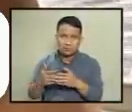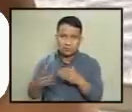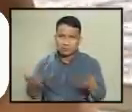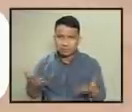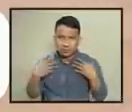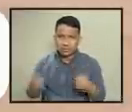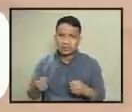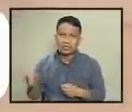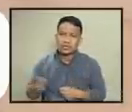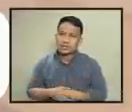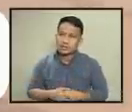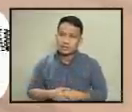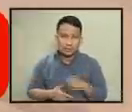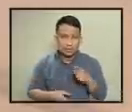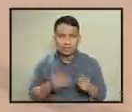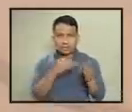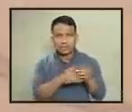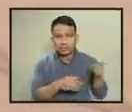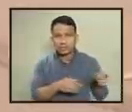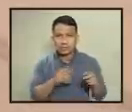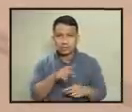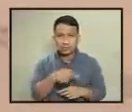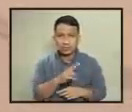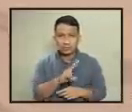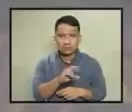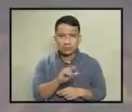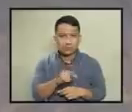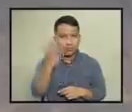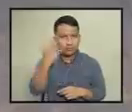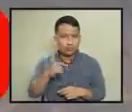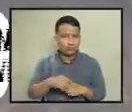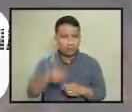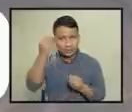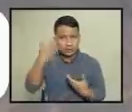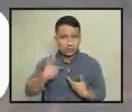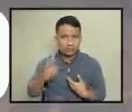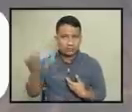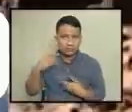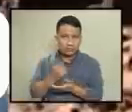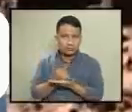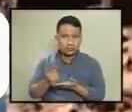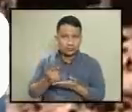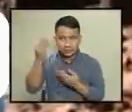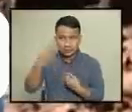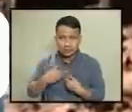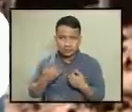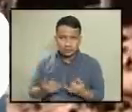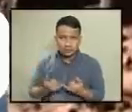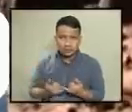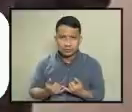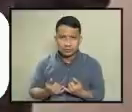pa? Buwelta niya sa PHIVOLCS, bakit hindi nito na-detect ang pagputok ng Taal noong nakaraang linggo? Tapos ngayon daw